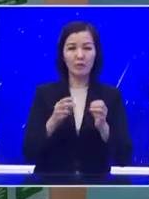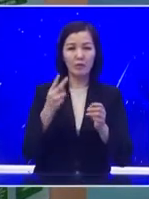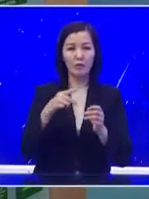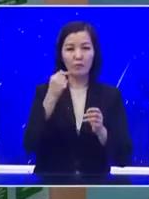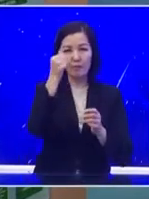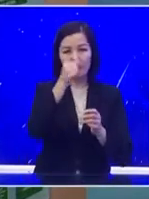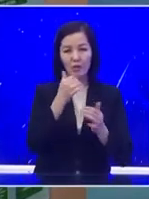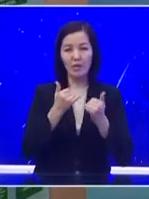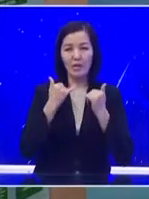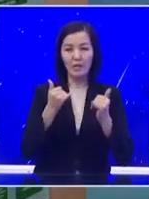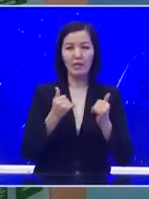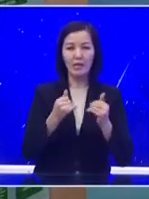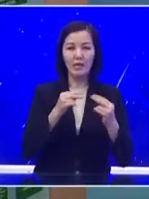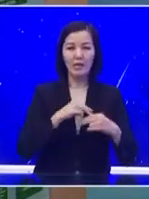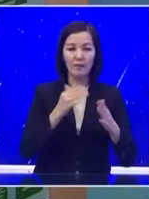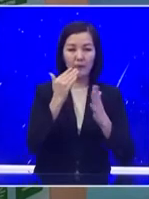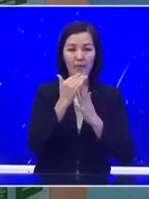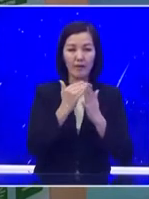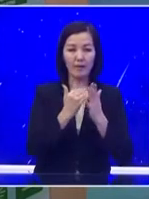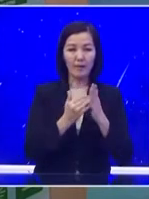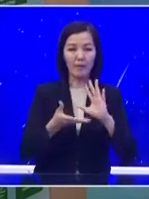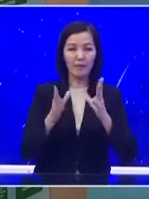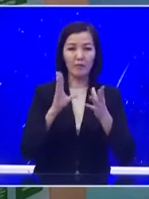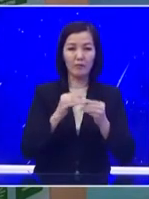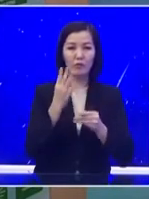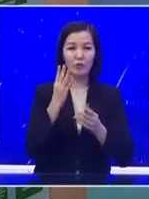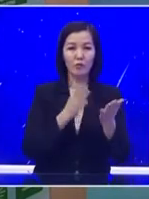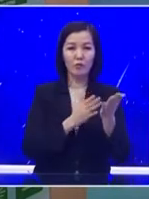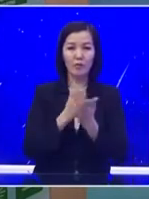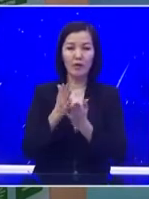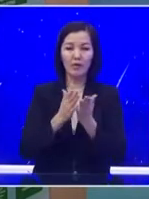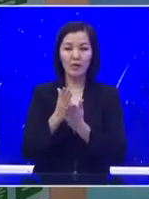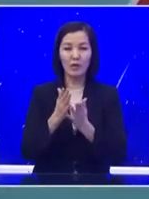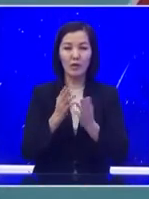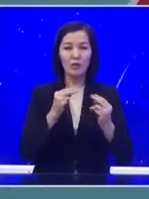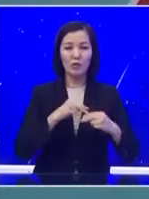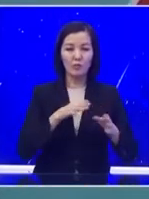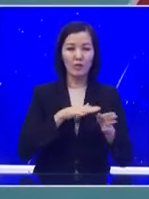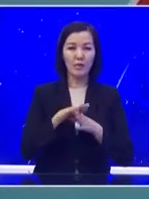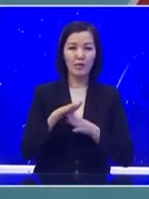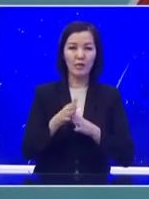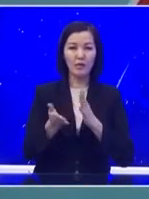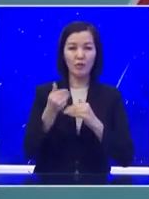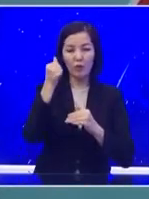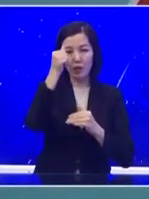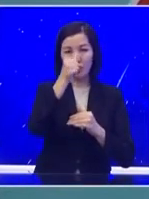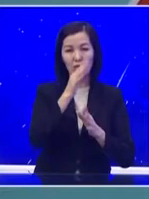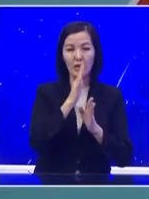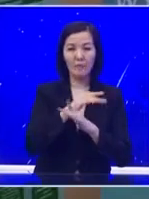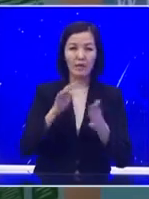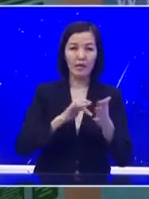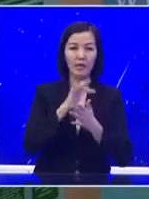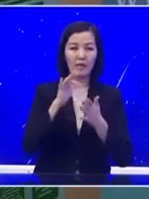2017-2021 жылдарға арналған еңбек бағдарламасы бойынша 4 бағытта жұмыстар атқарылуда. Өткен жылы бізде Қапшағай қаласы